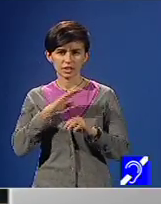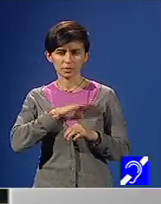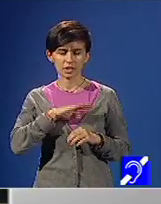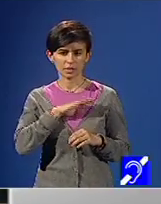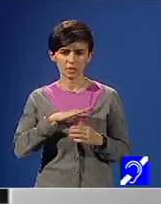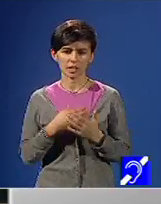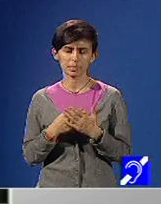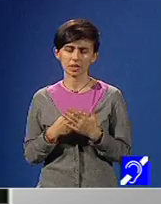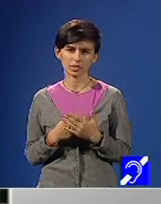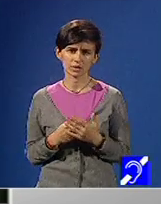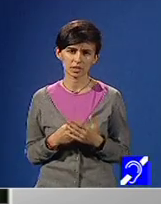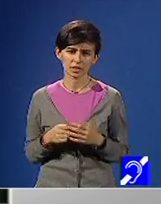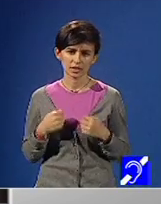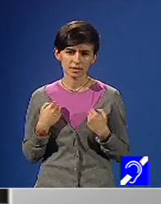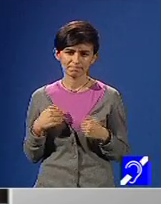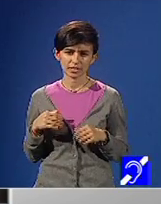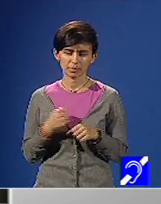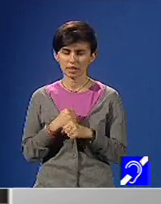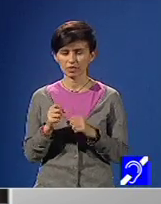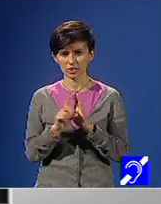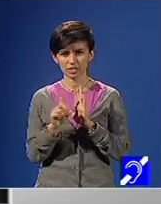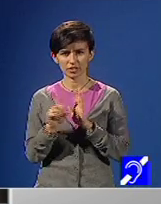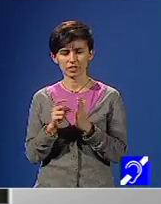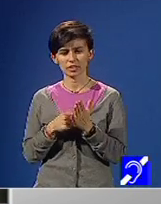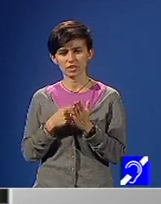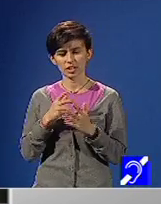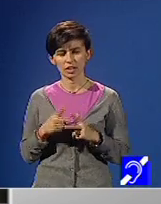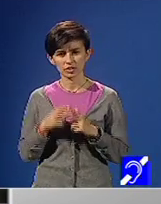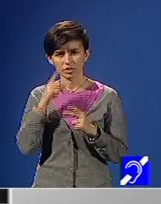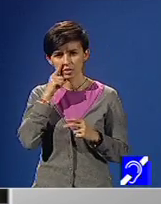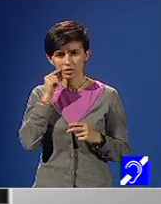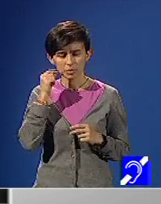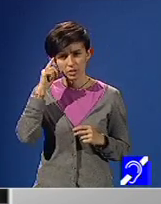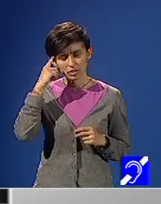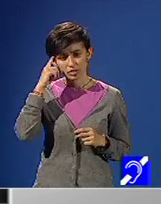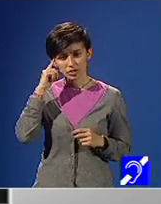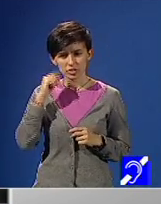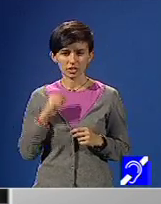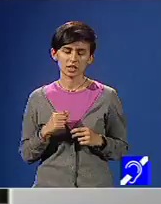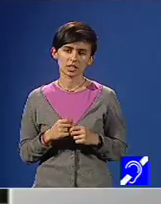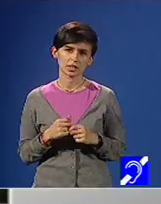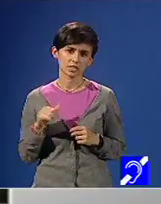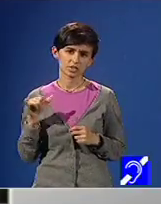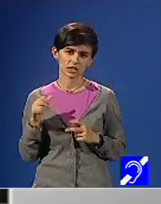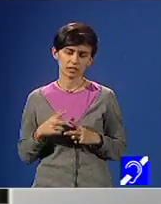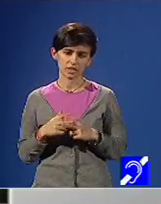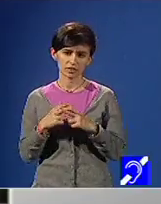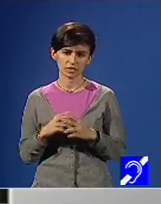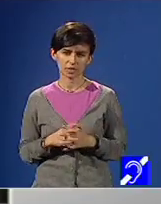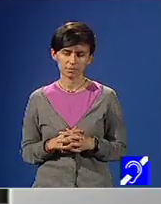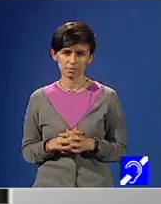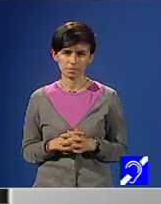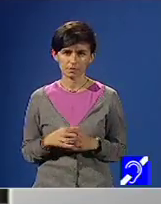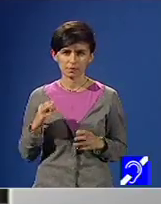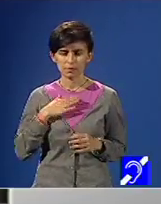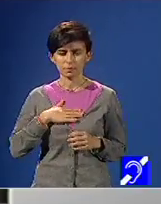Asta pentru că se rătăcește foarte des. Cere ajutorul oamenilor și știe că întotdeauna se va opri cineva să îl ajute. Lui Tony